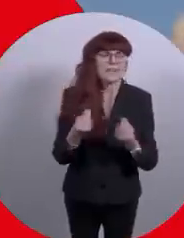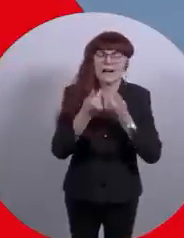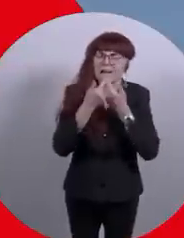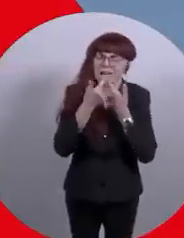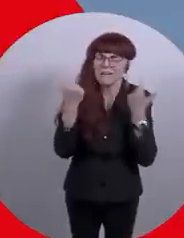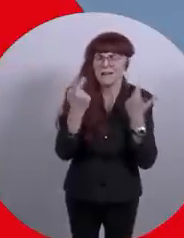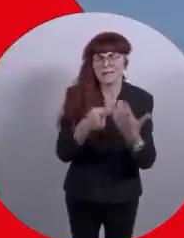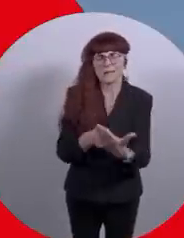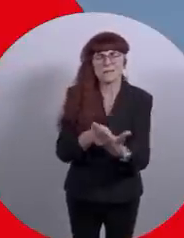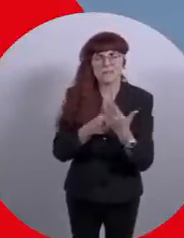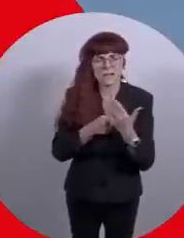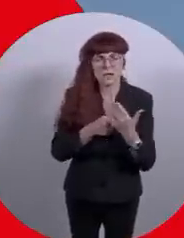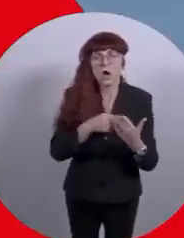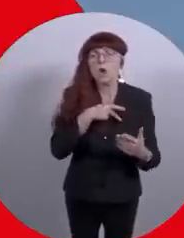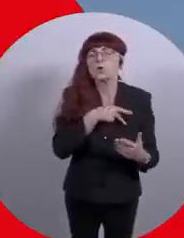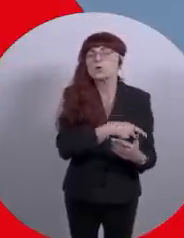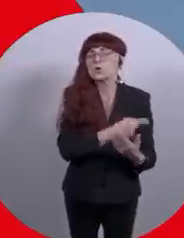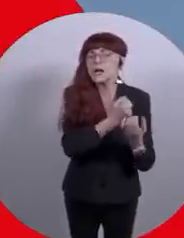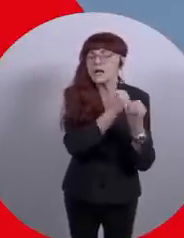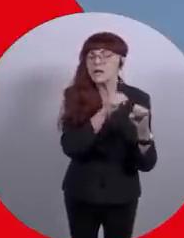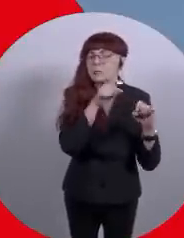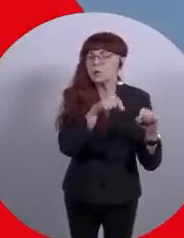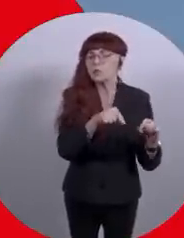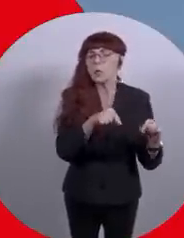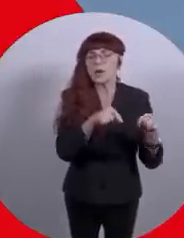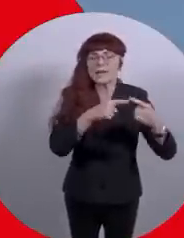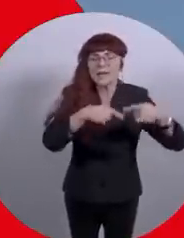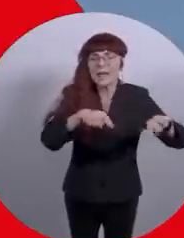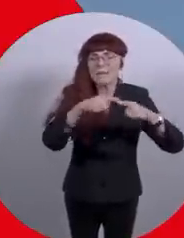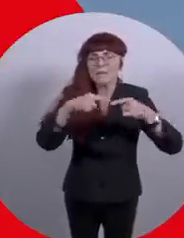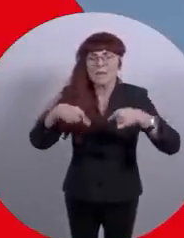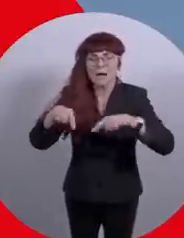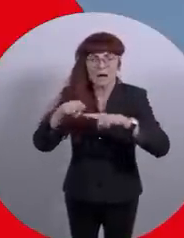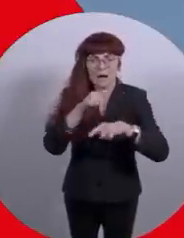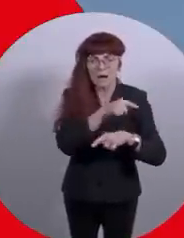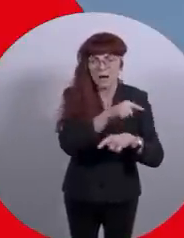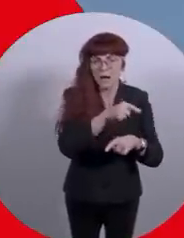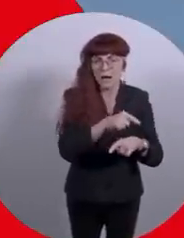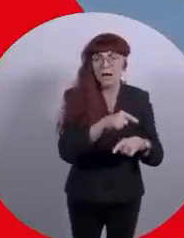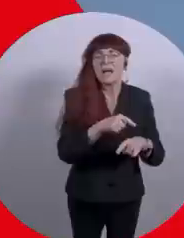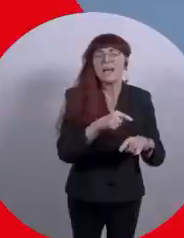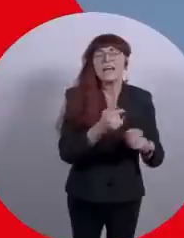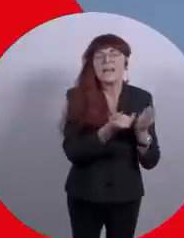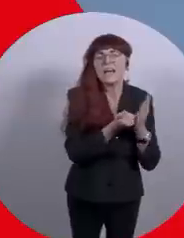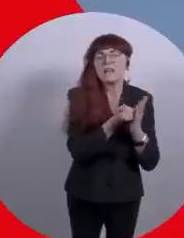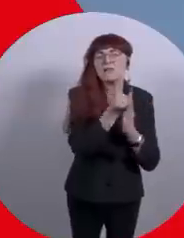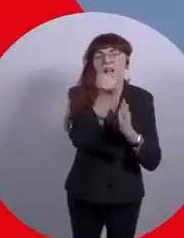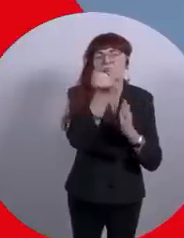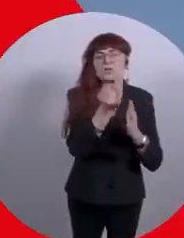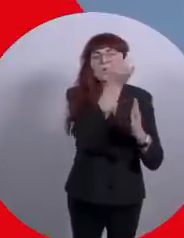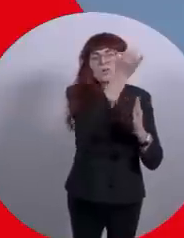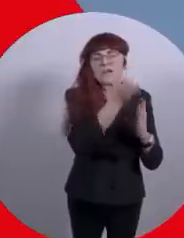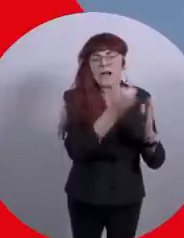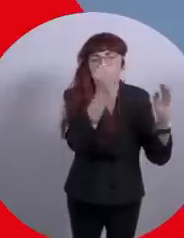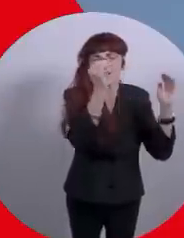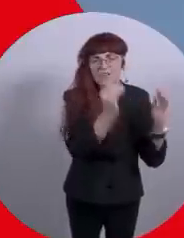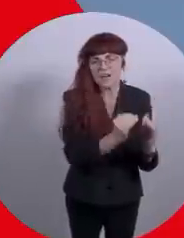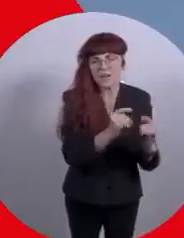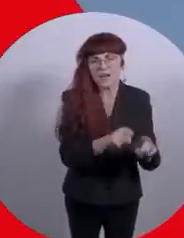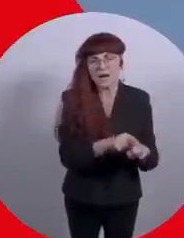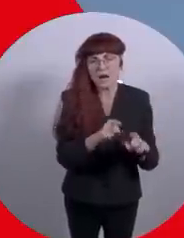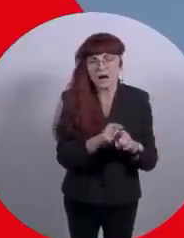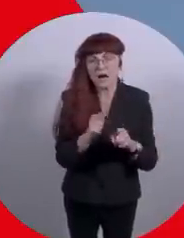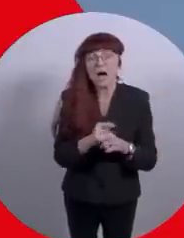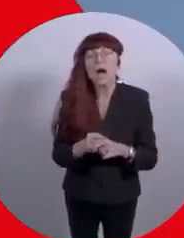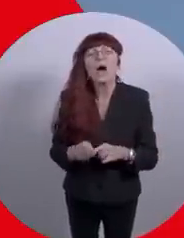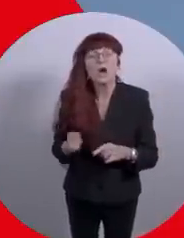Ländern wo Sozialdemokraten regieren ist Inflationsrate nicht nur ein bisschen niedriger die sind Spanien in Portugal halb so